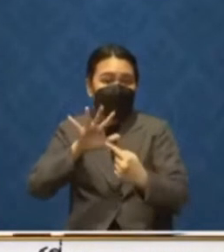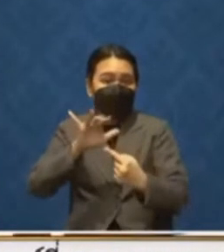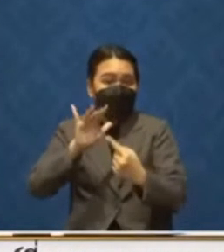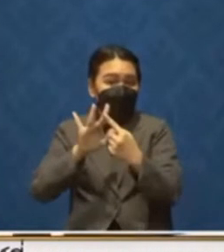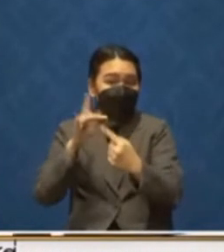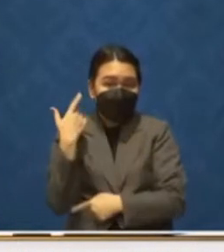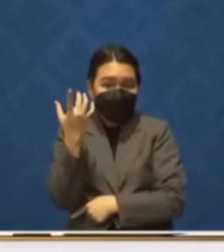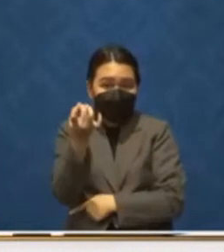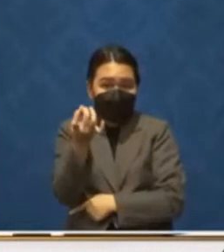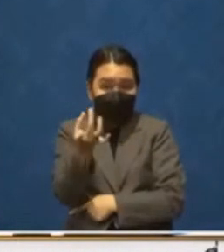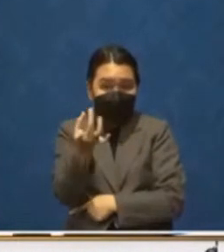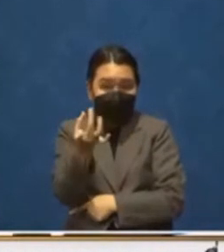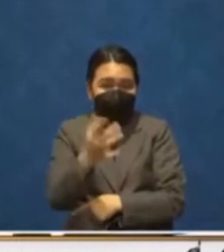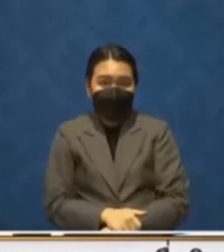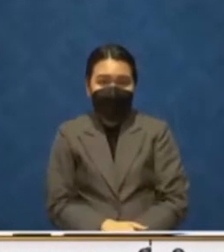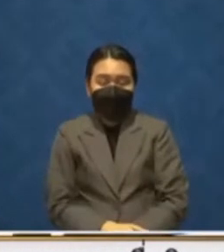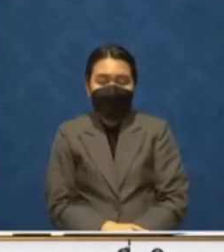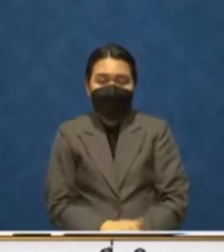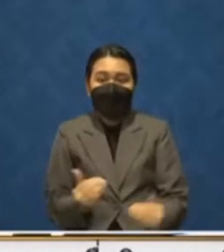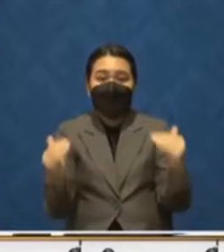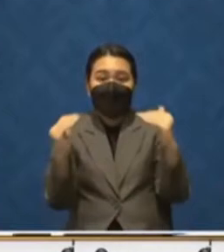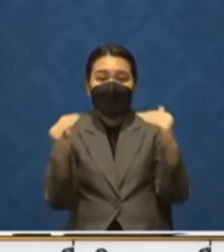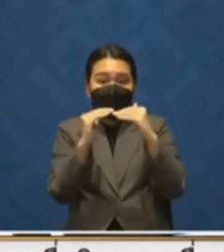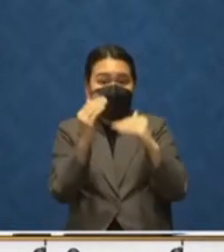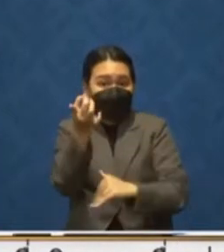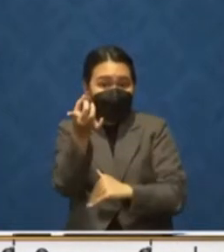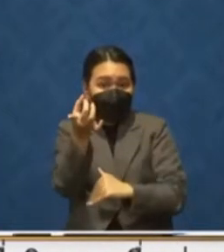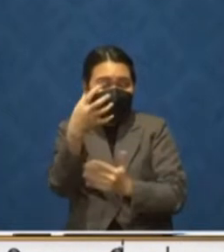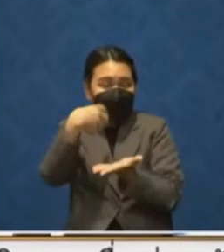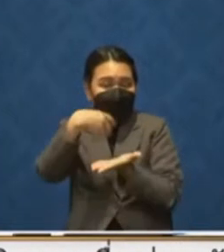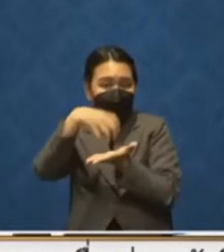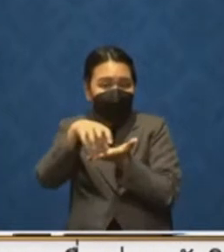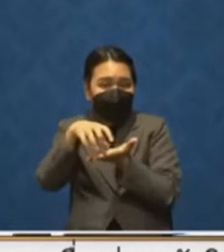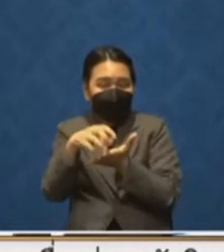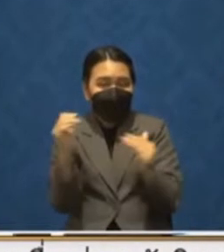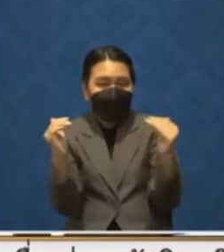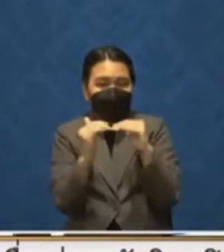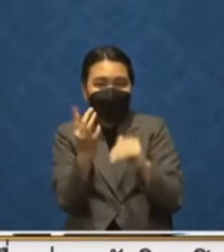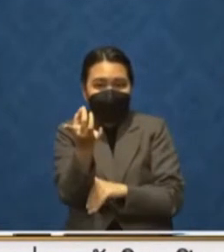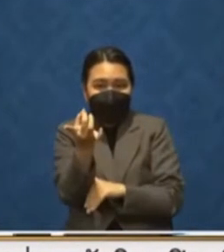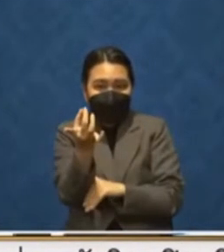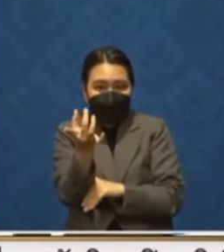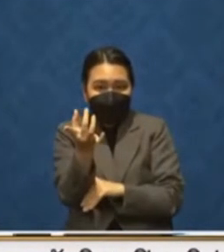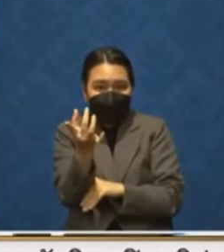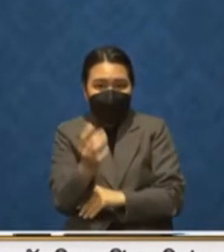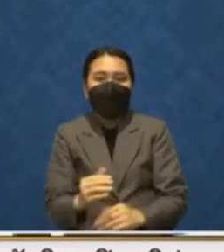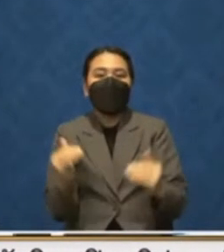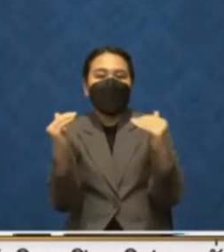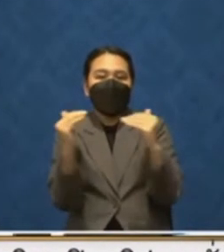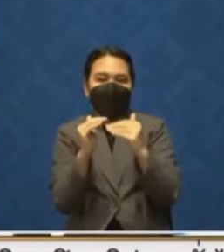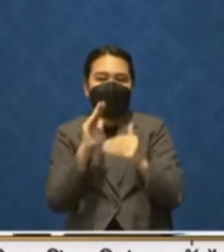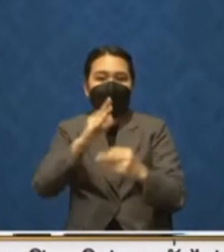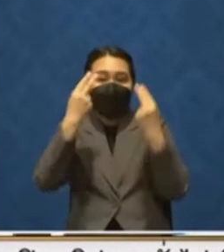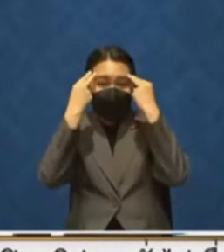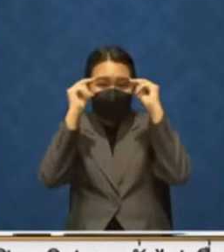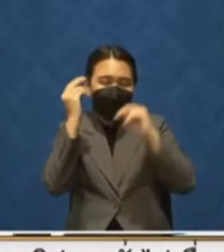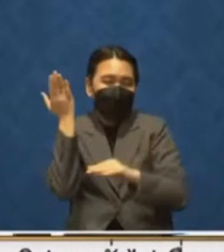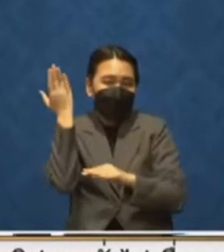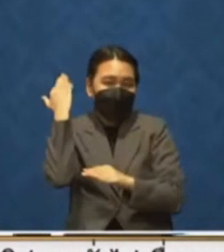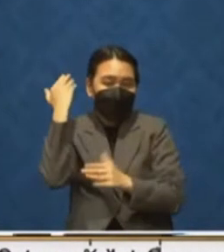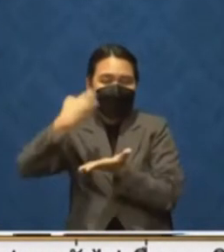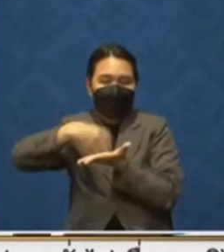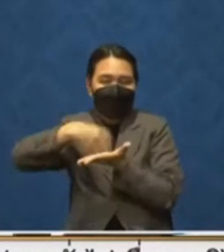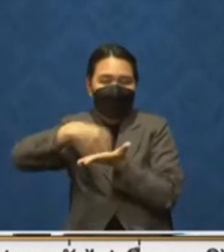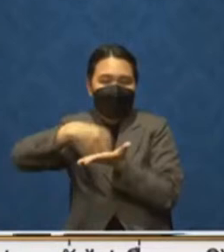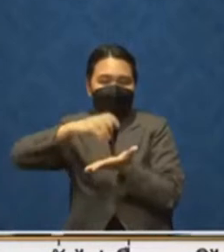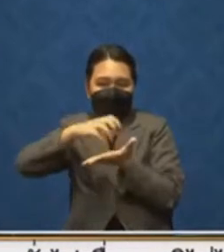ที่จันทร์ใช้สิทธิ์อะไรพาดพิงหรือว่าใช้สิทธิ์พาดพิงท่านนายกพูดเมื่อตอนต้นท่านประธานก็ตอน